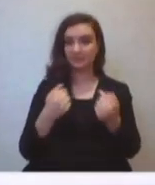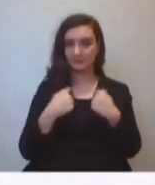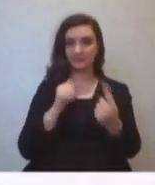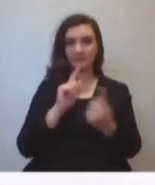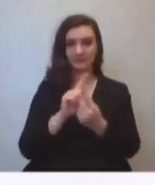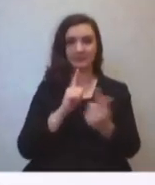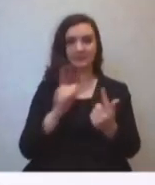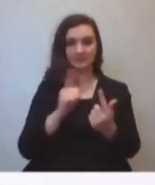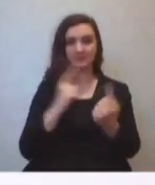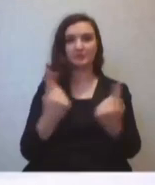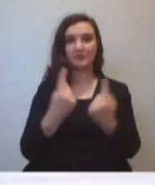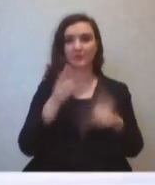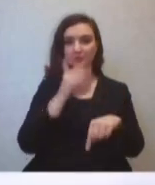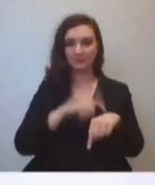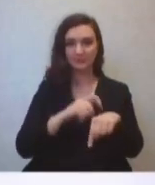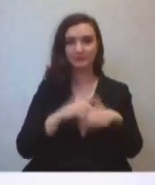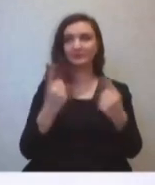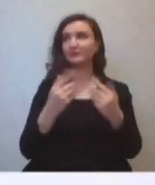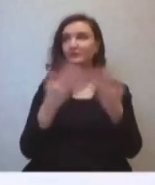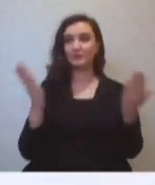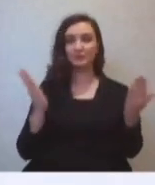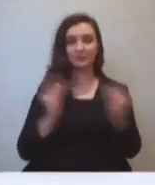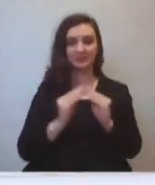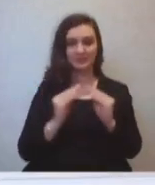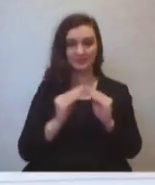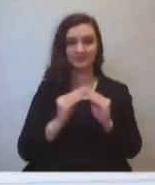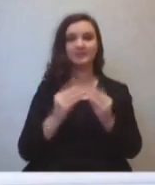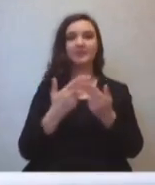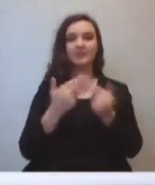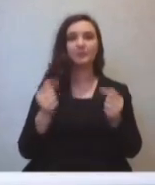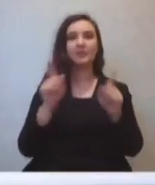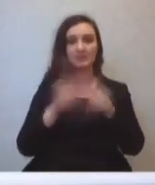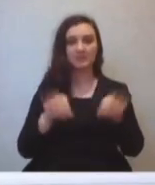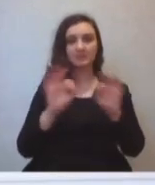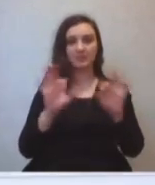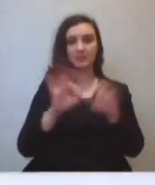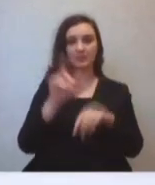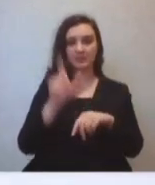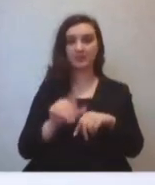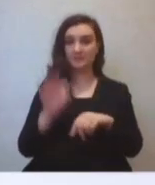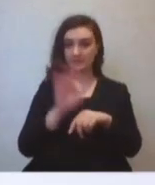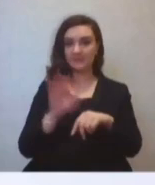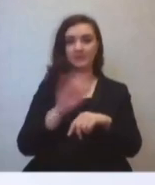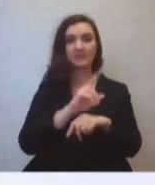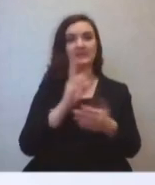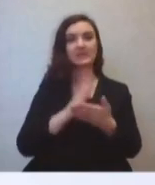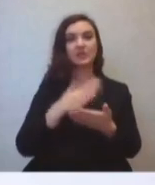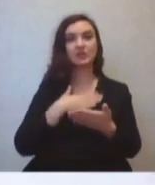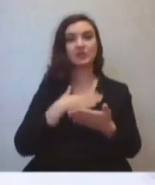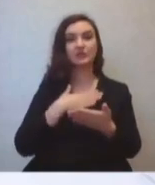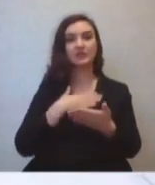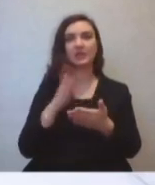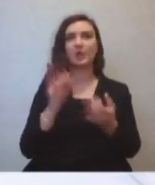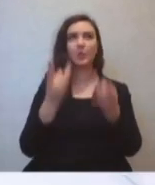ხვდებით ერთმანეთს ჩვეულ დროს, ჩვეულ სტუდიაში და რა თქმა უნდა, ისევ საუბრობთ ადამიანზე, რომელიც არის ჩვენი